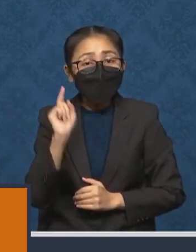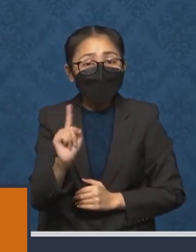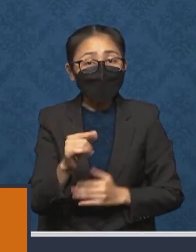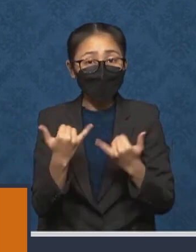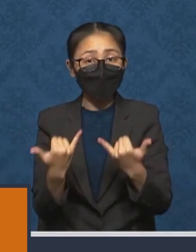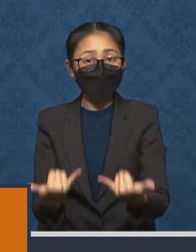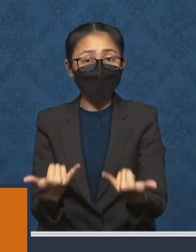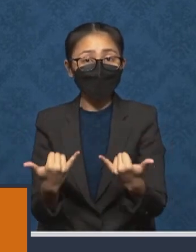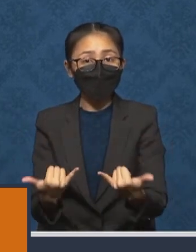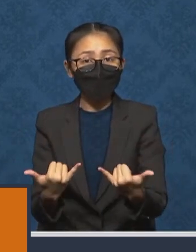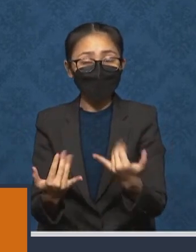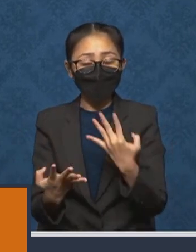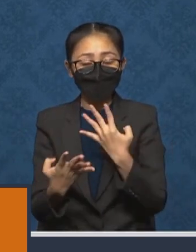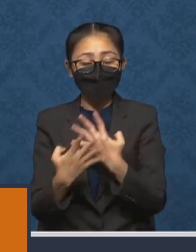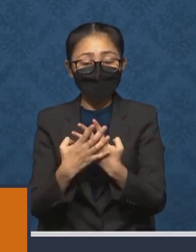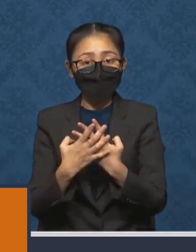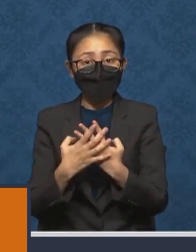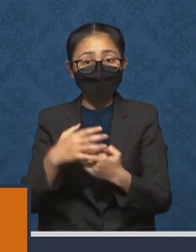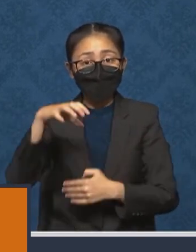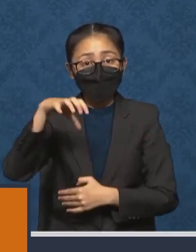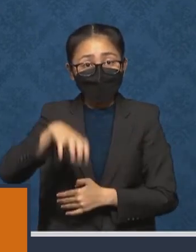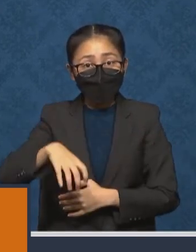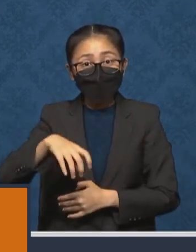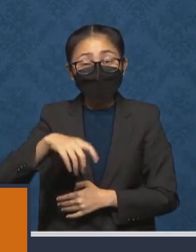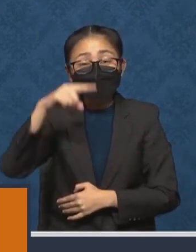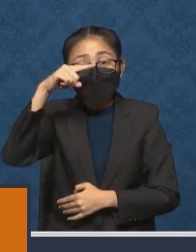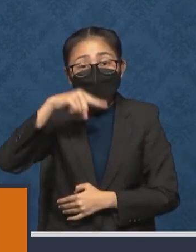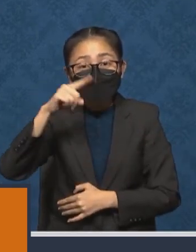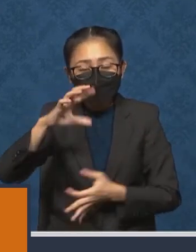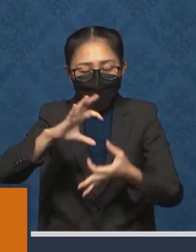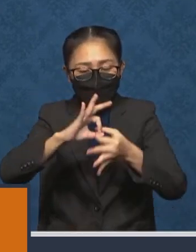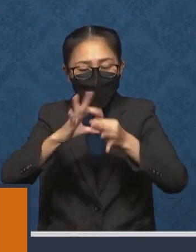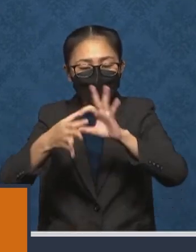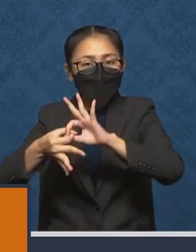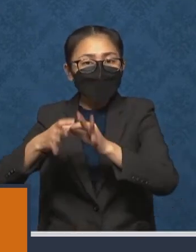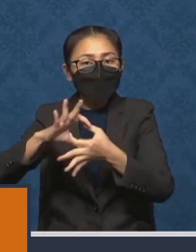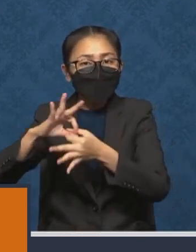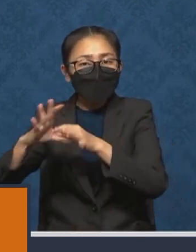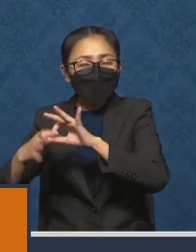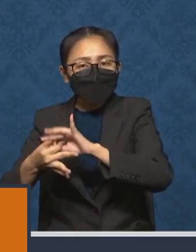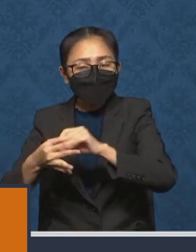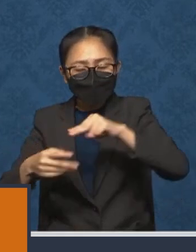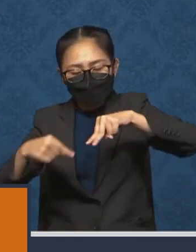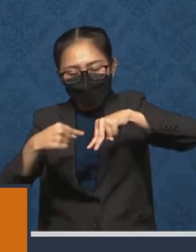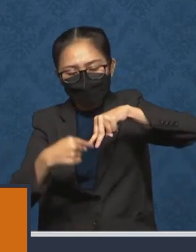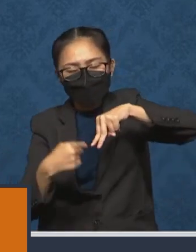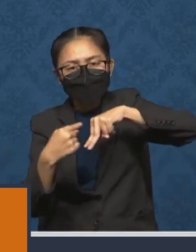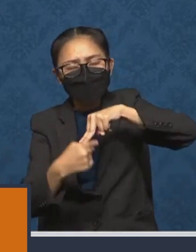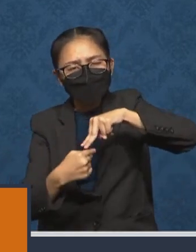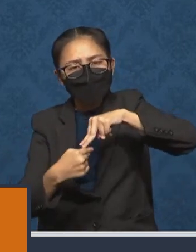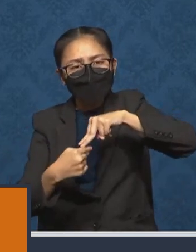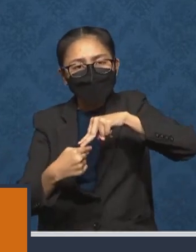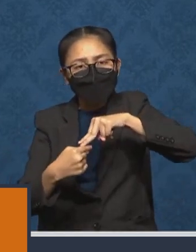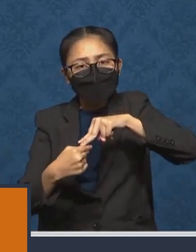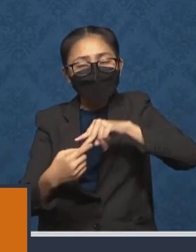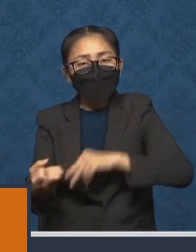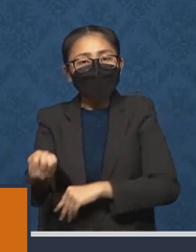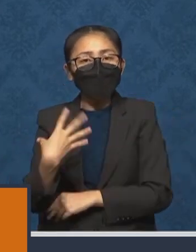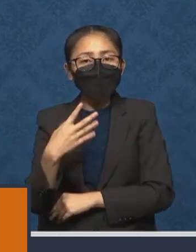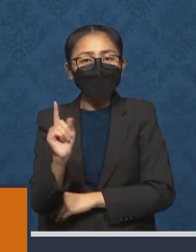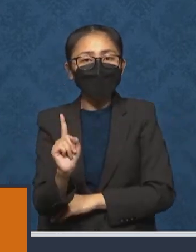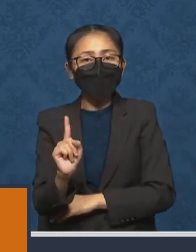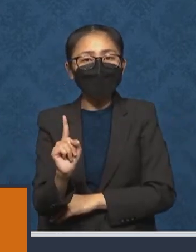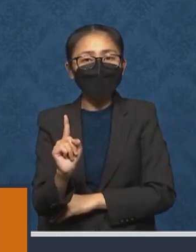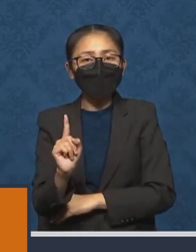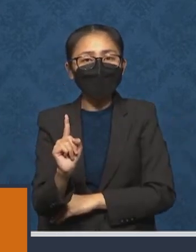จจุบันเรือนจำไทยยังมีการใช้โซ่ตรวนอยู่เลยครับซึ่งเป็นการชี้แจงจากทางกรมราชทัณฑ์